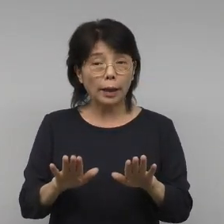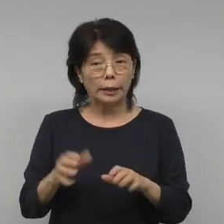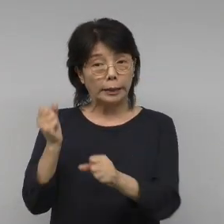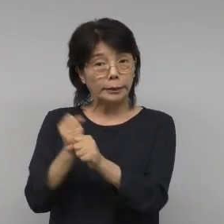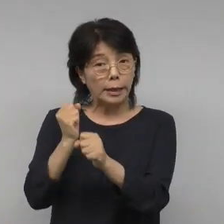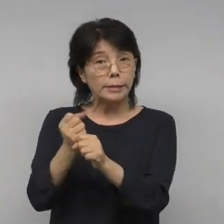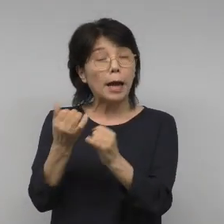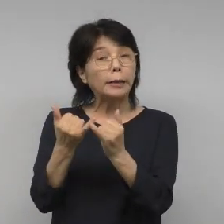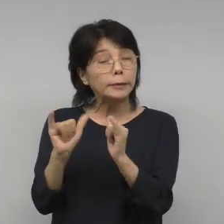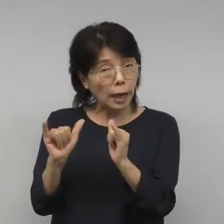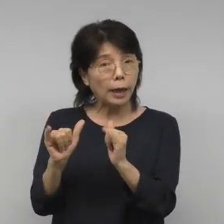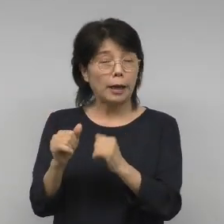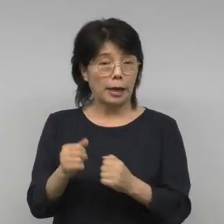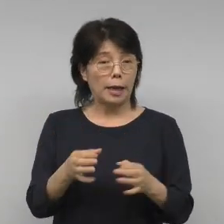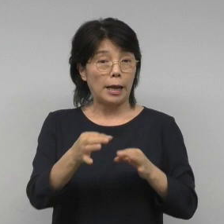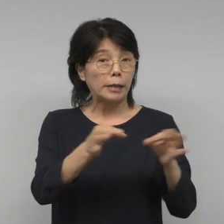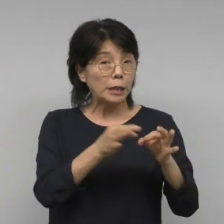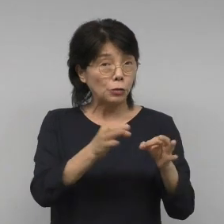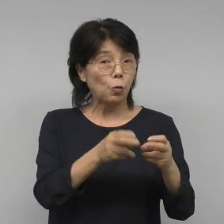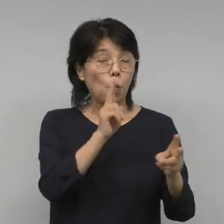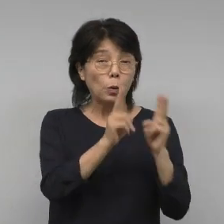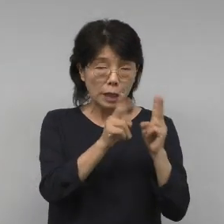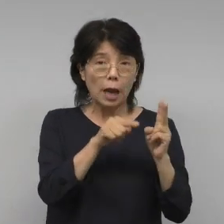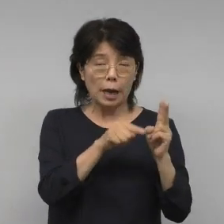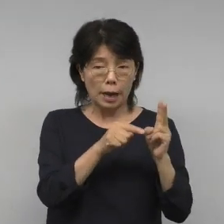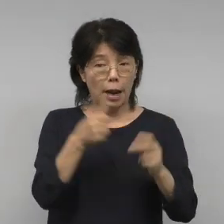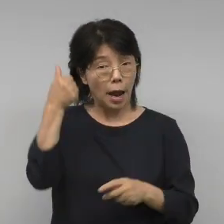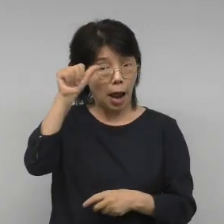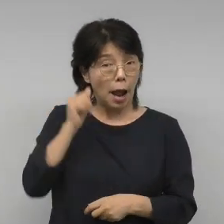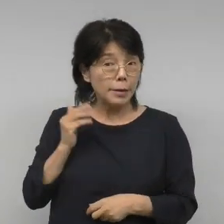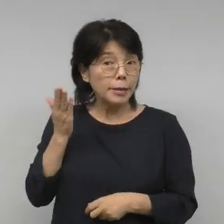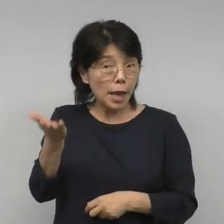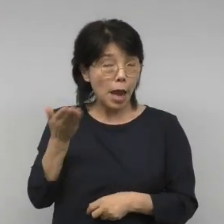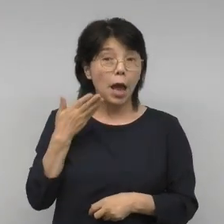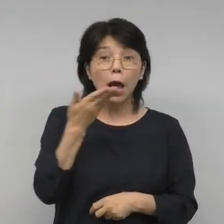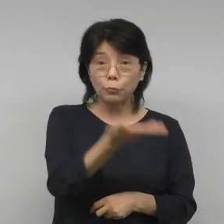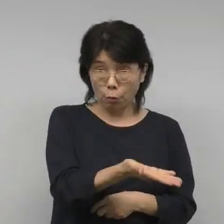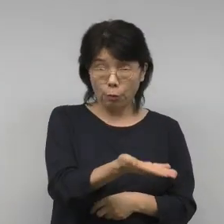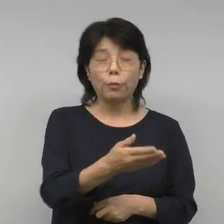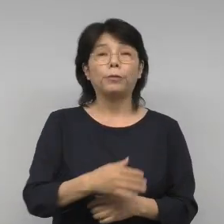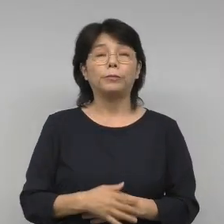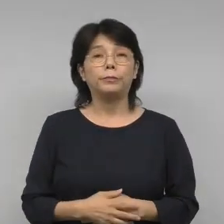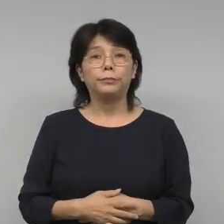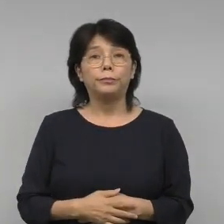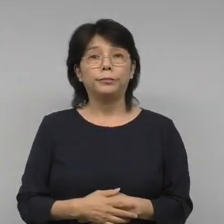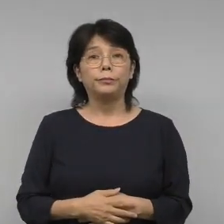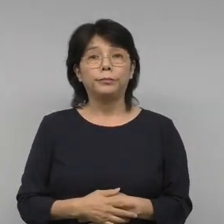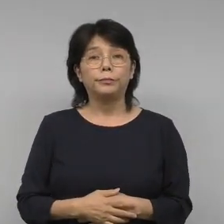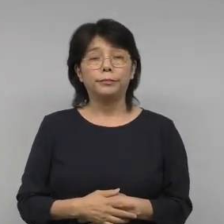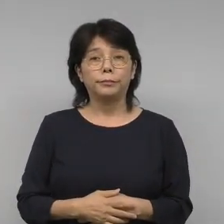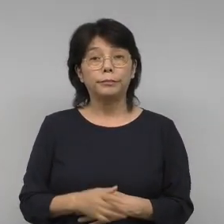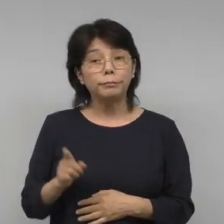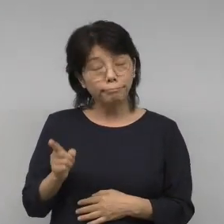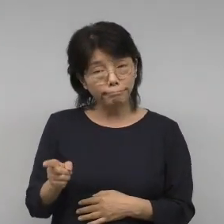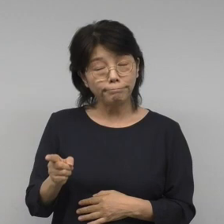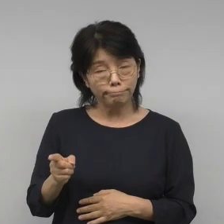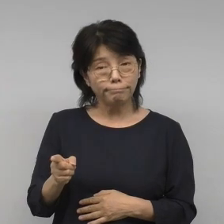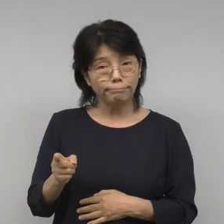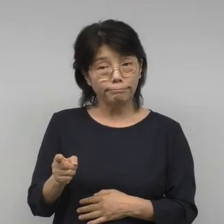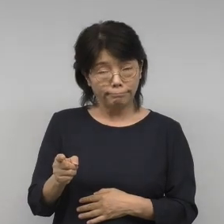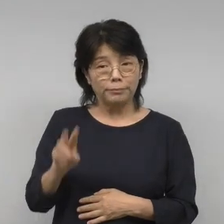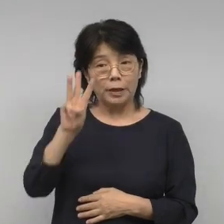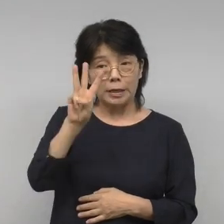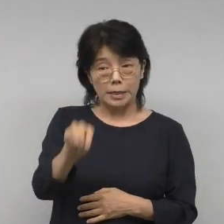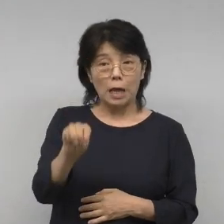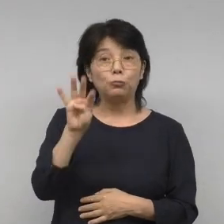者さんそれから茶商者にアンケート調査を行ったところであります。生産者については